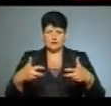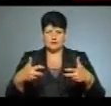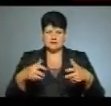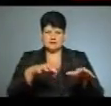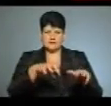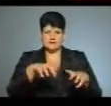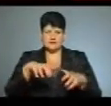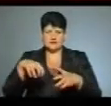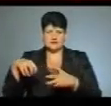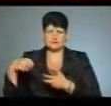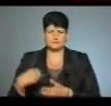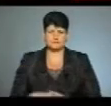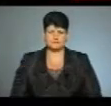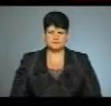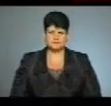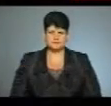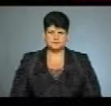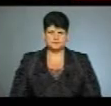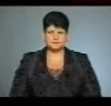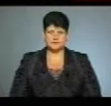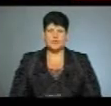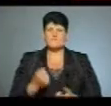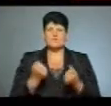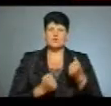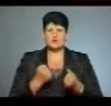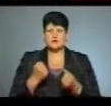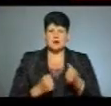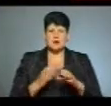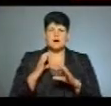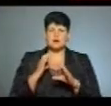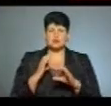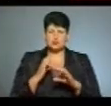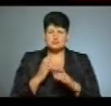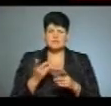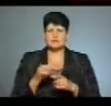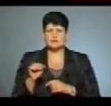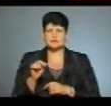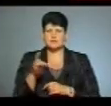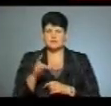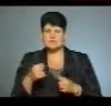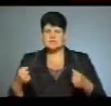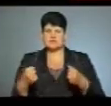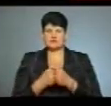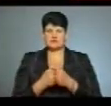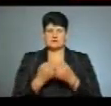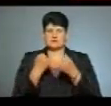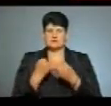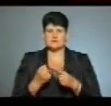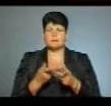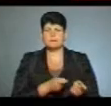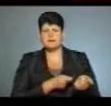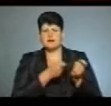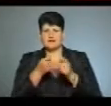тягнуть водоростей вдарю. Водія пасажирського автобуса, який на Трибувлянщині зіткнувся із вантажівкою, перевели до